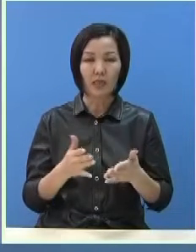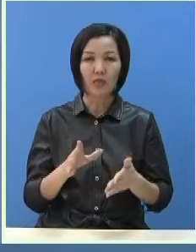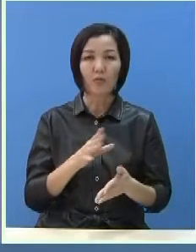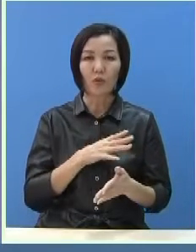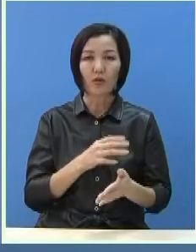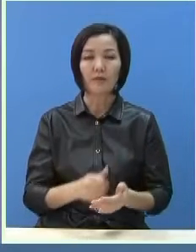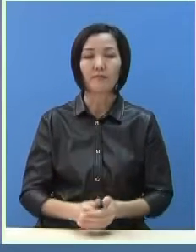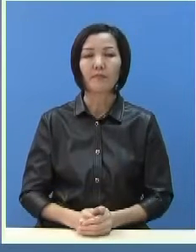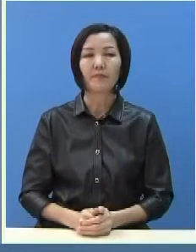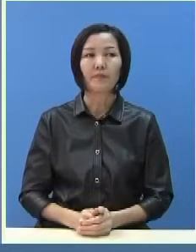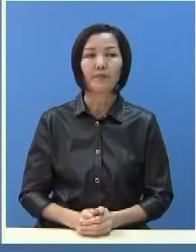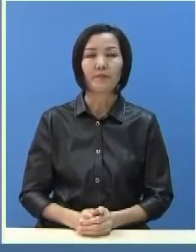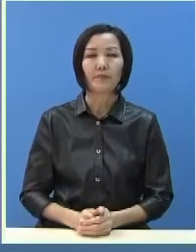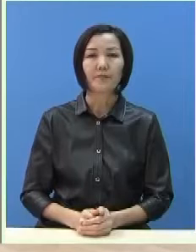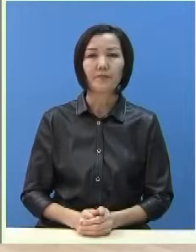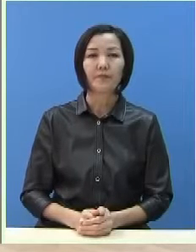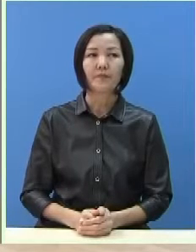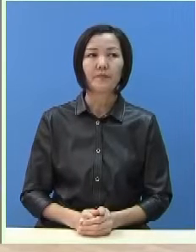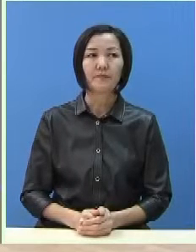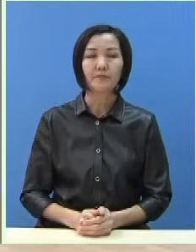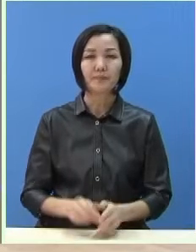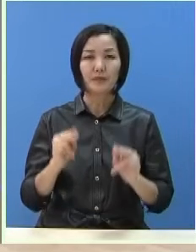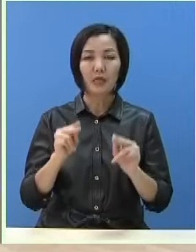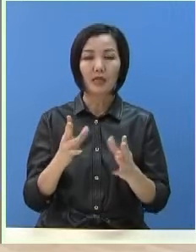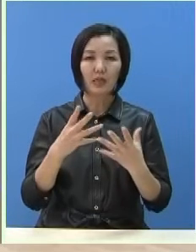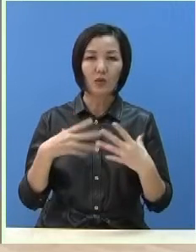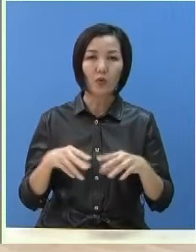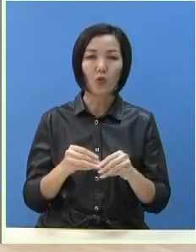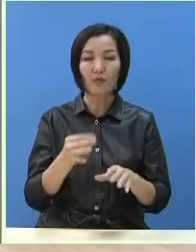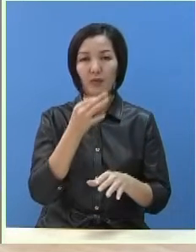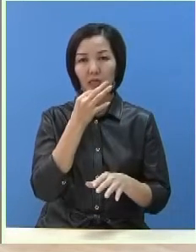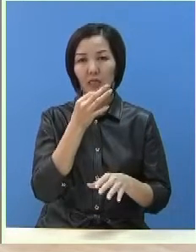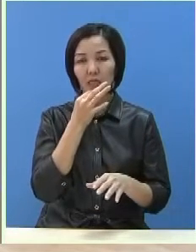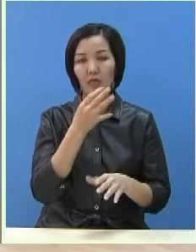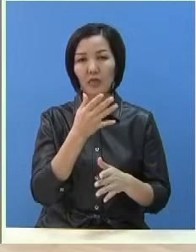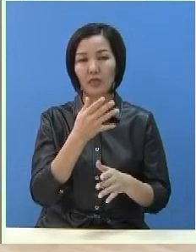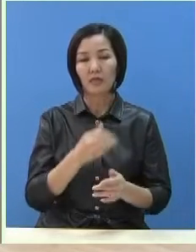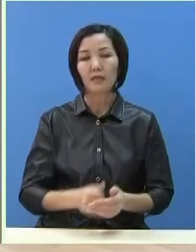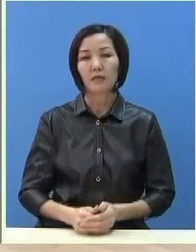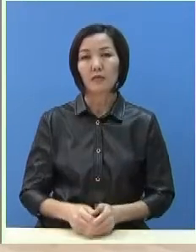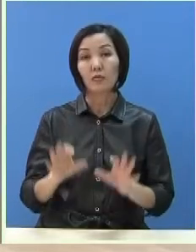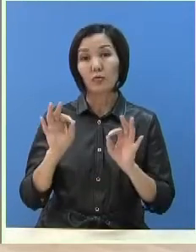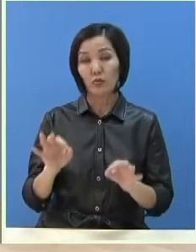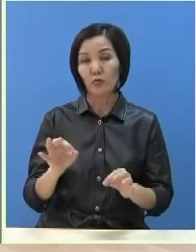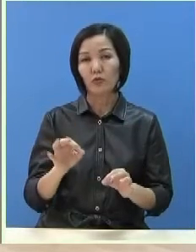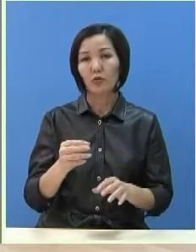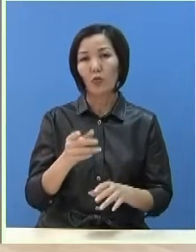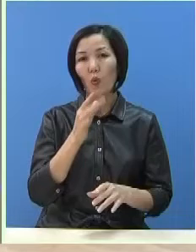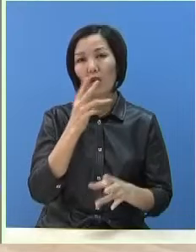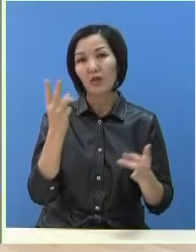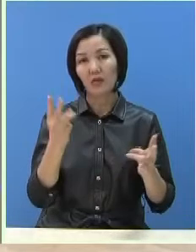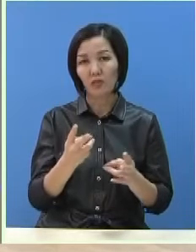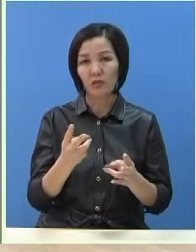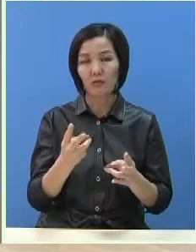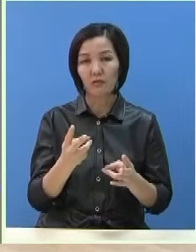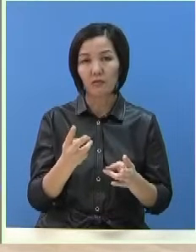дүние. Енді осы сұраққа әділетті қоғам деп атсыз ғой, жаңа әлі ерте емес пайтуға, әлі ерте. Дұрыс айтасыз. Себебі